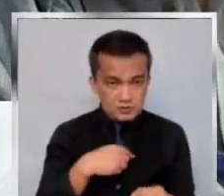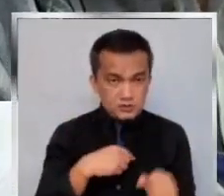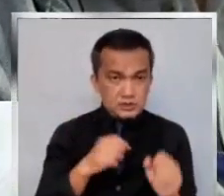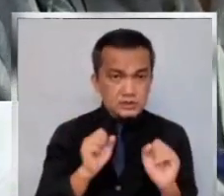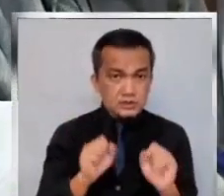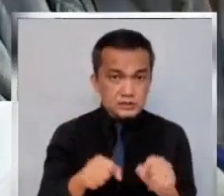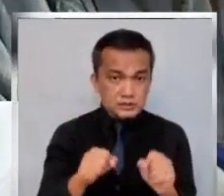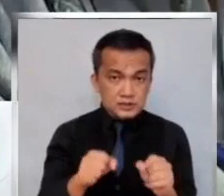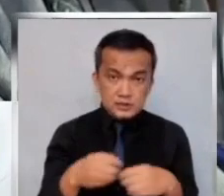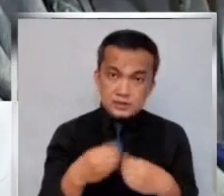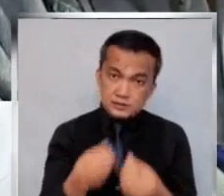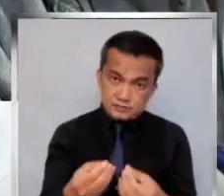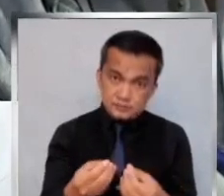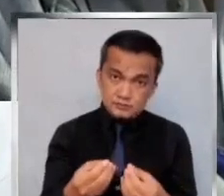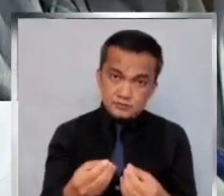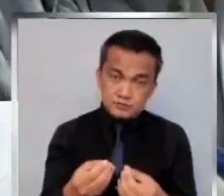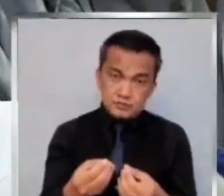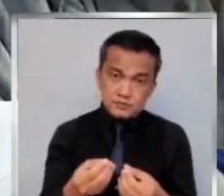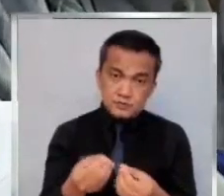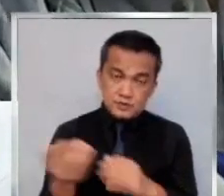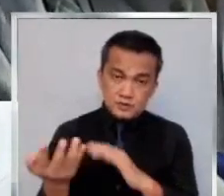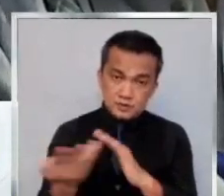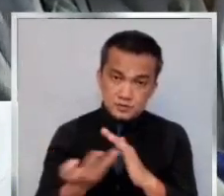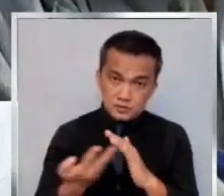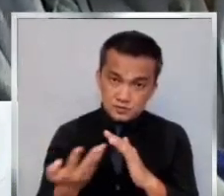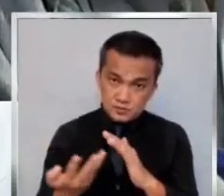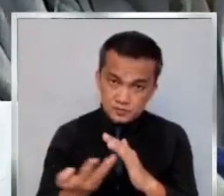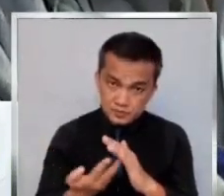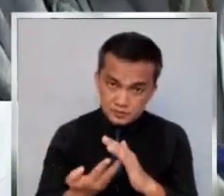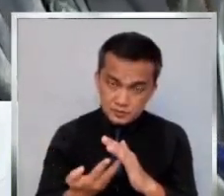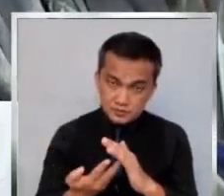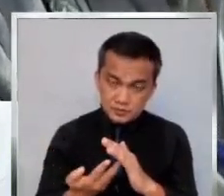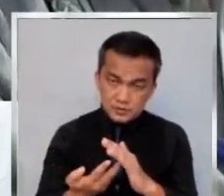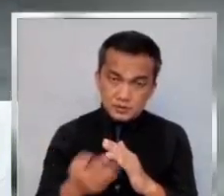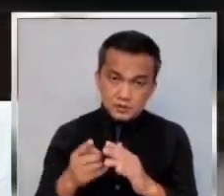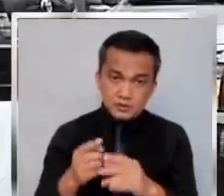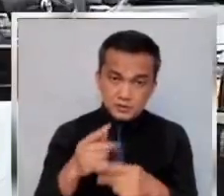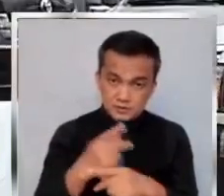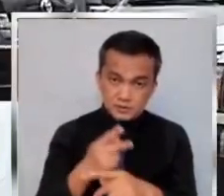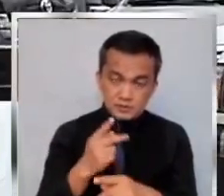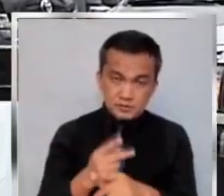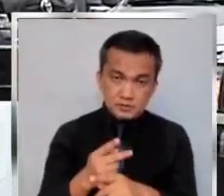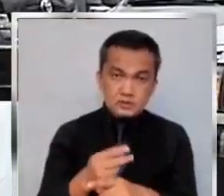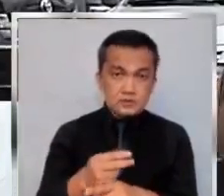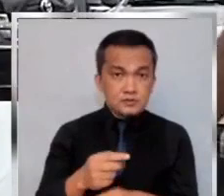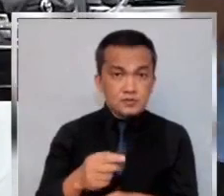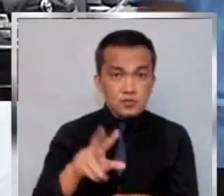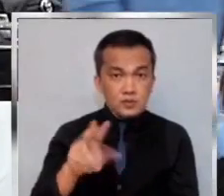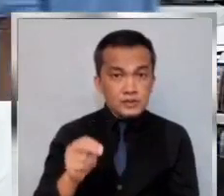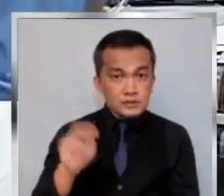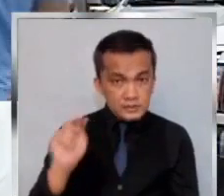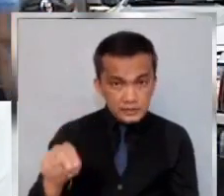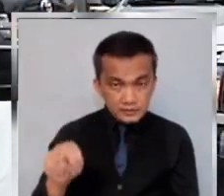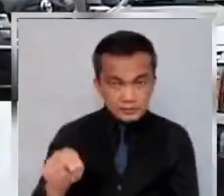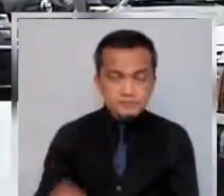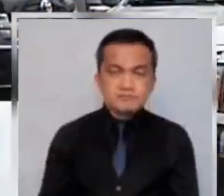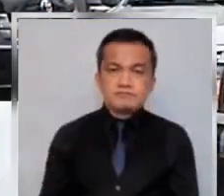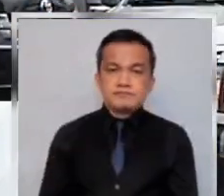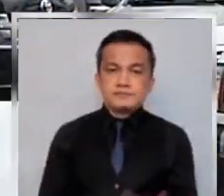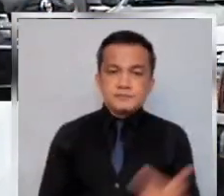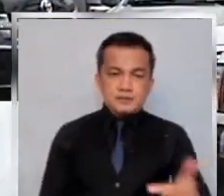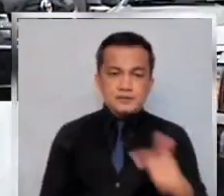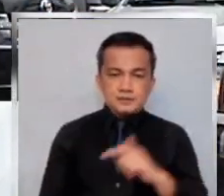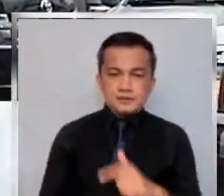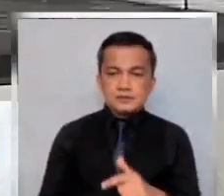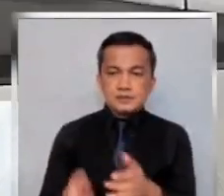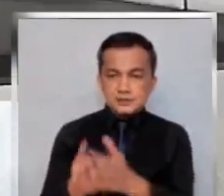provide our consumers with the product when needed? Inihingan pa namin ang bagong pahayag ng DTI sa petisyon